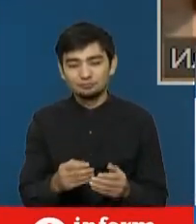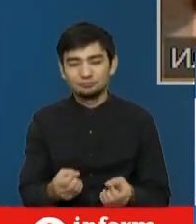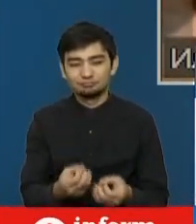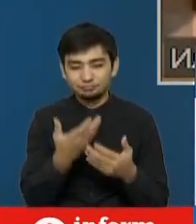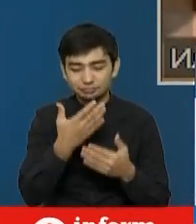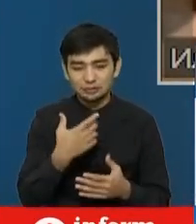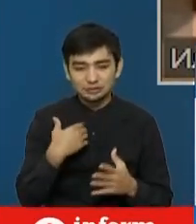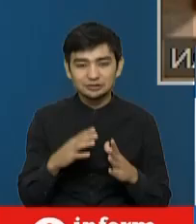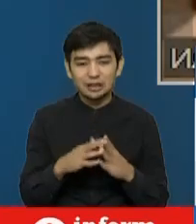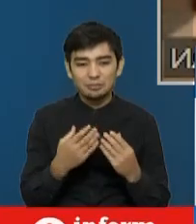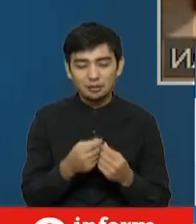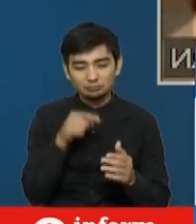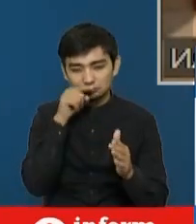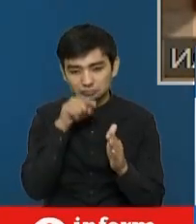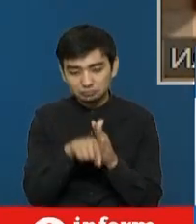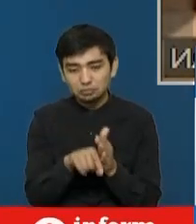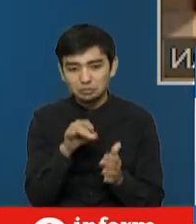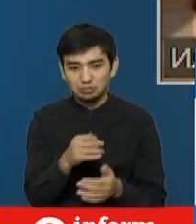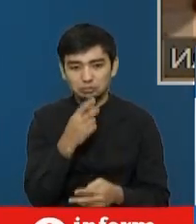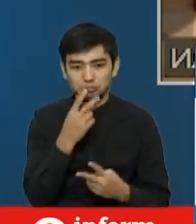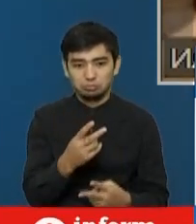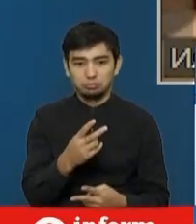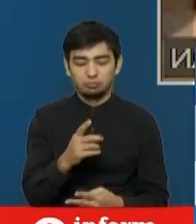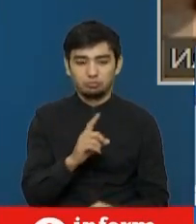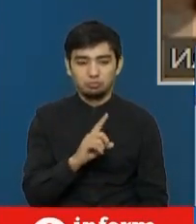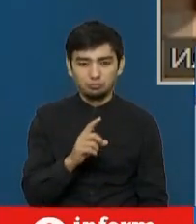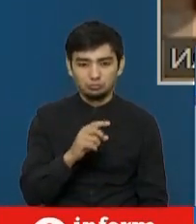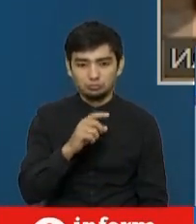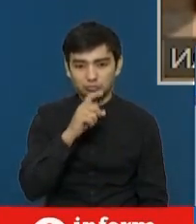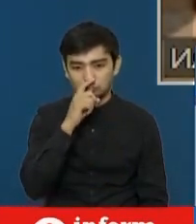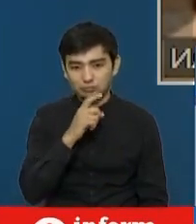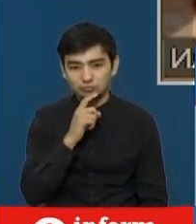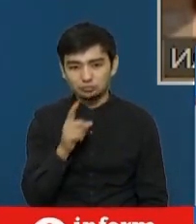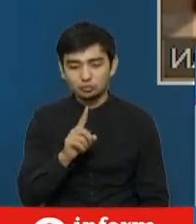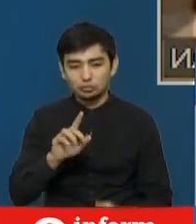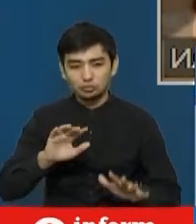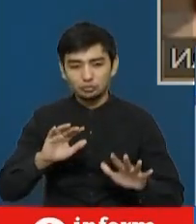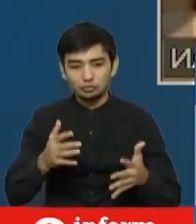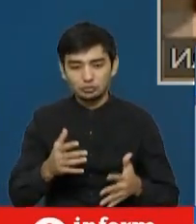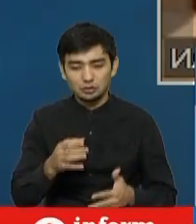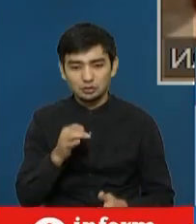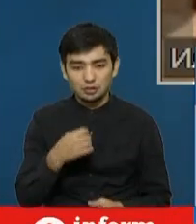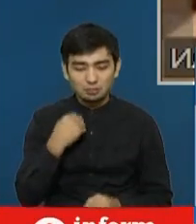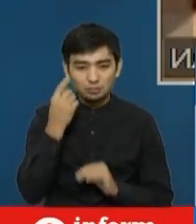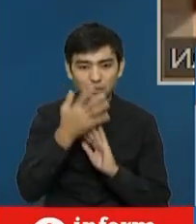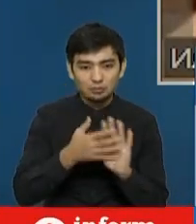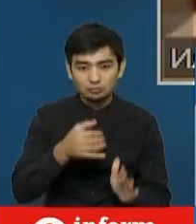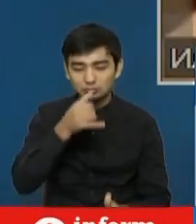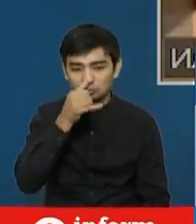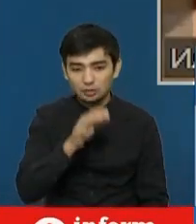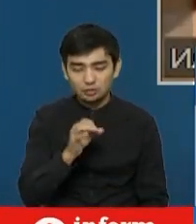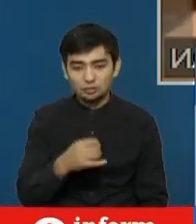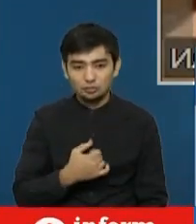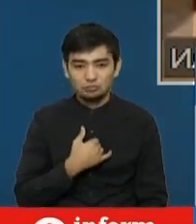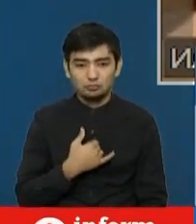«семья» и смотрю, и такой, что? Что происходит? И я не могу понять, у меня какие-то